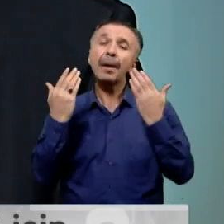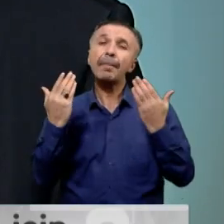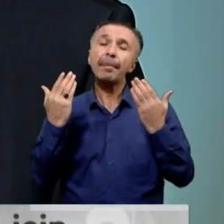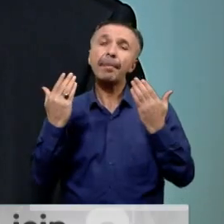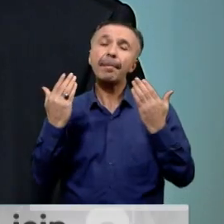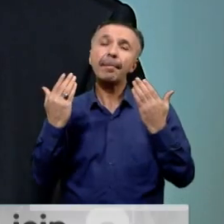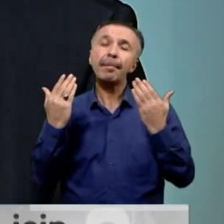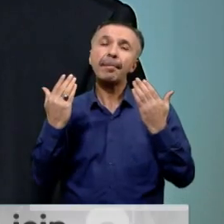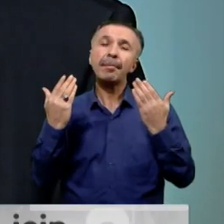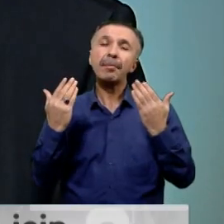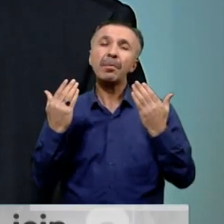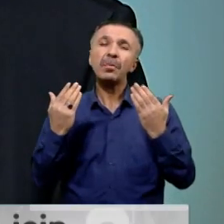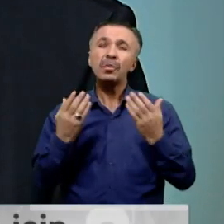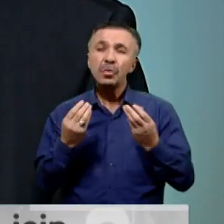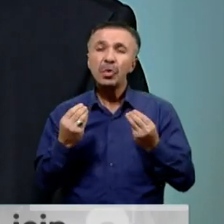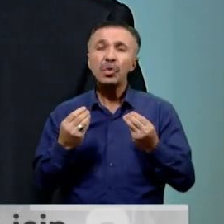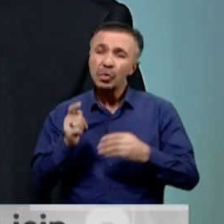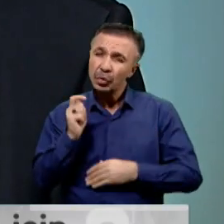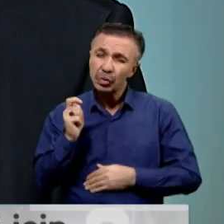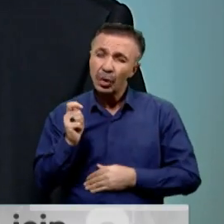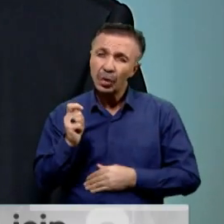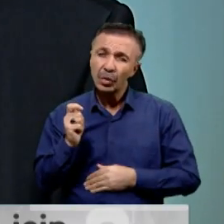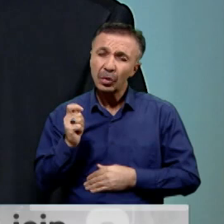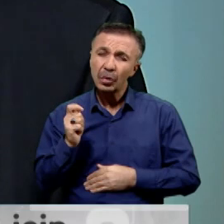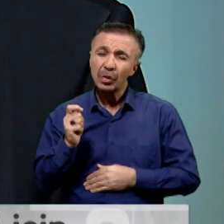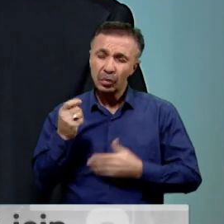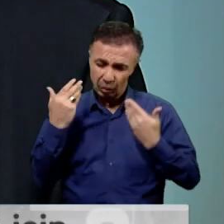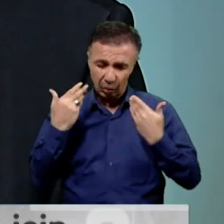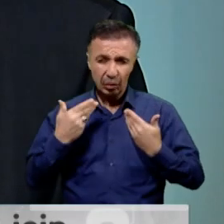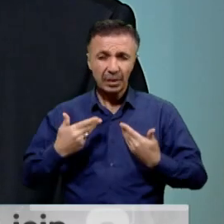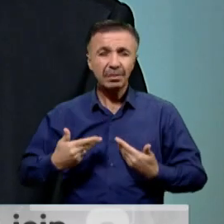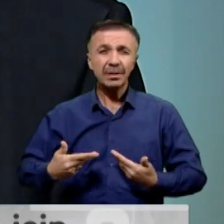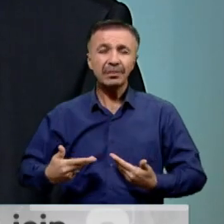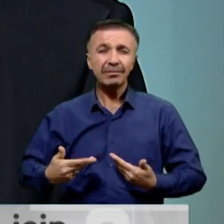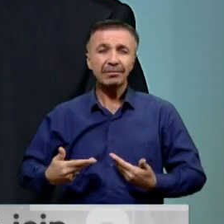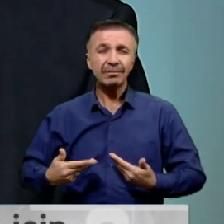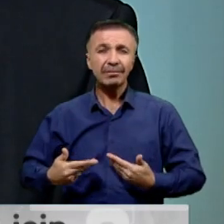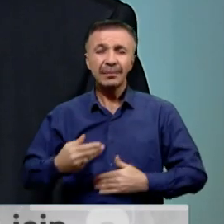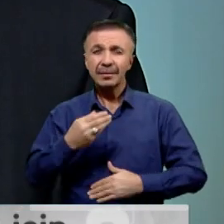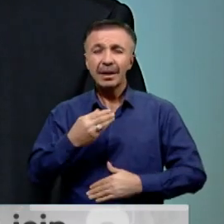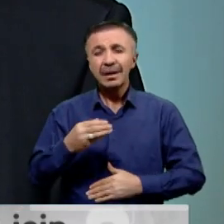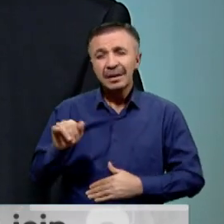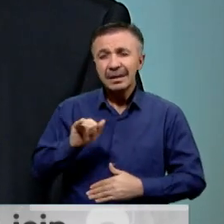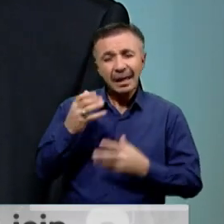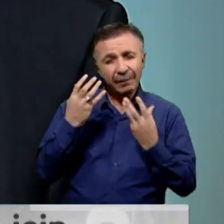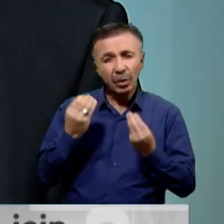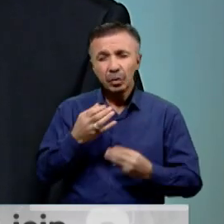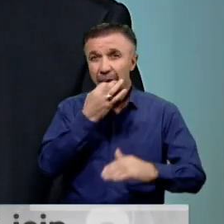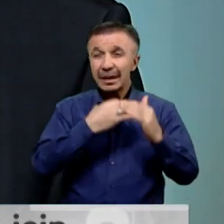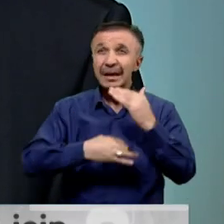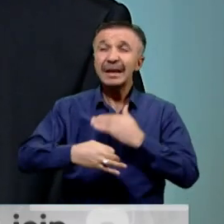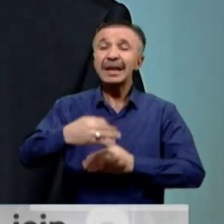kadar zor durumdayım ki. Cenab-ı Hak bilmiyor mu? Aziyetini ifade ediyor mu? Aziyetini ifade ediyor. Gerçekten